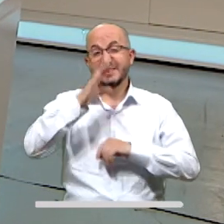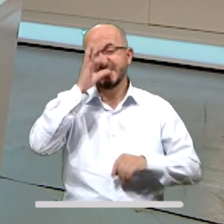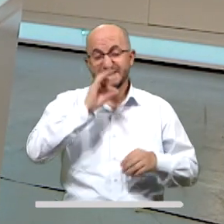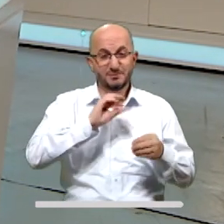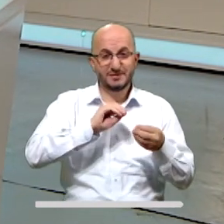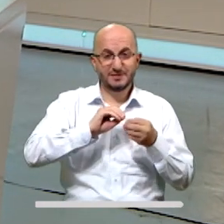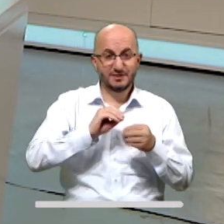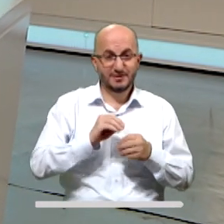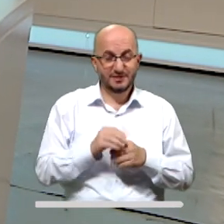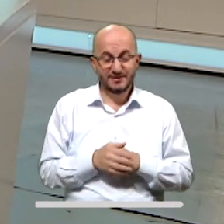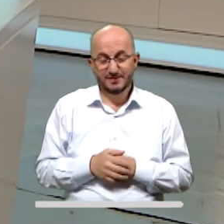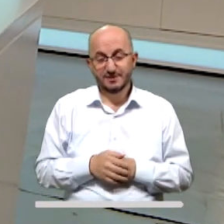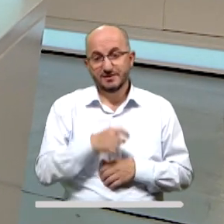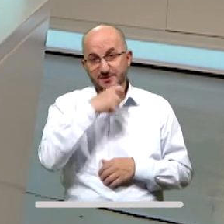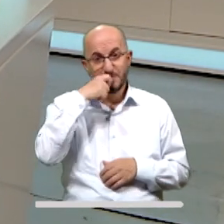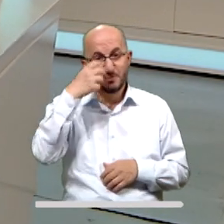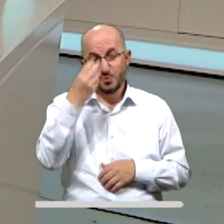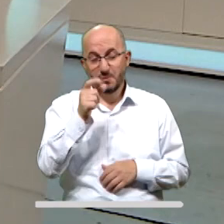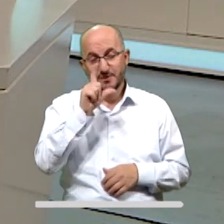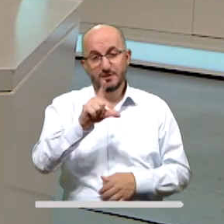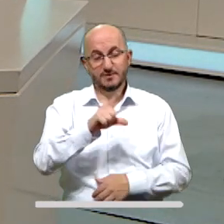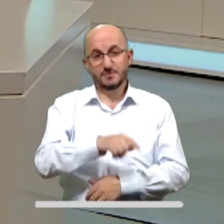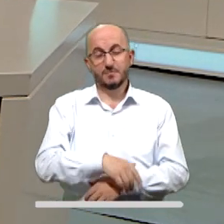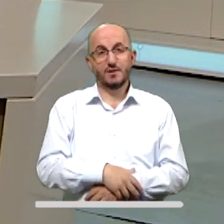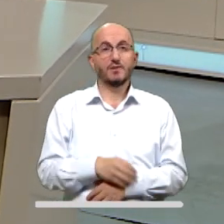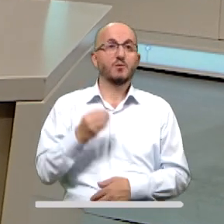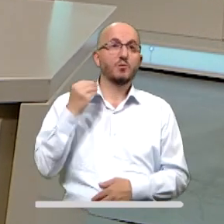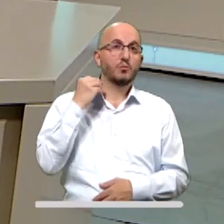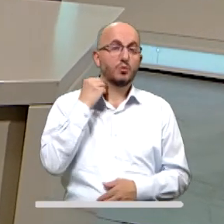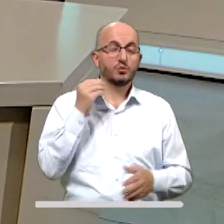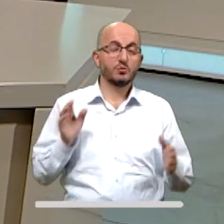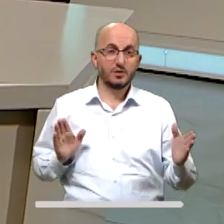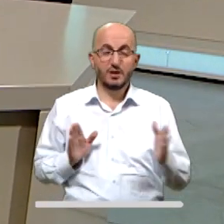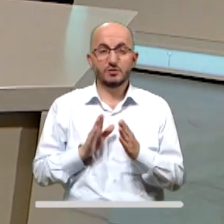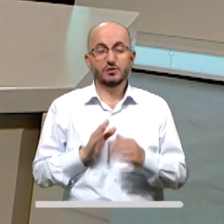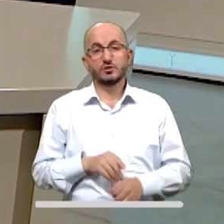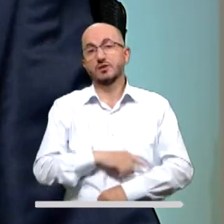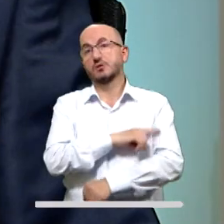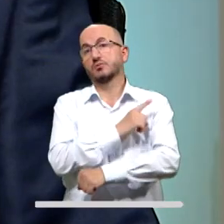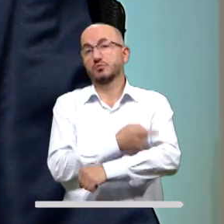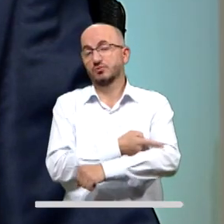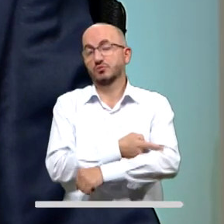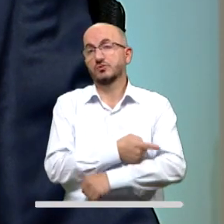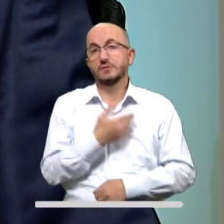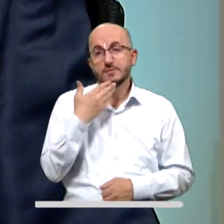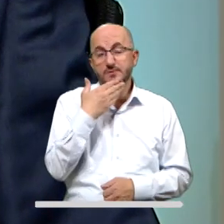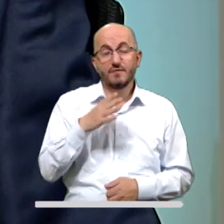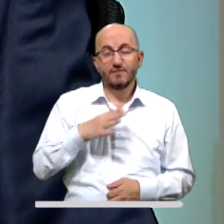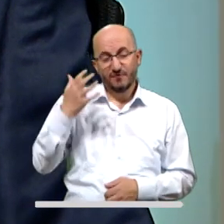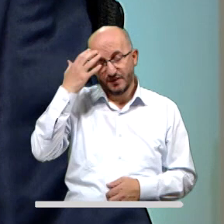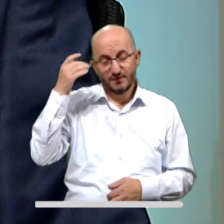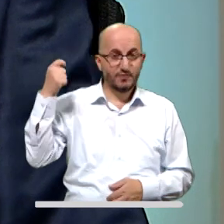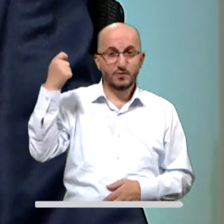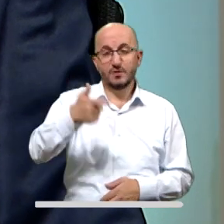iyi. Burada samimi olmak lazım. Yani borcumu karşılayacak imkanları varsa bunu fakire fukaraya